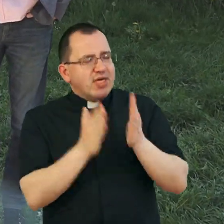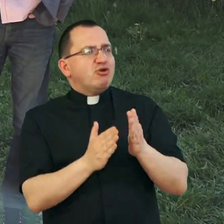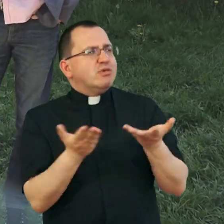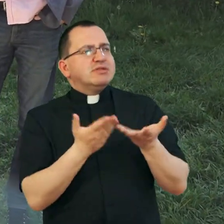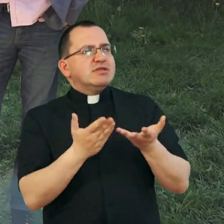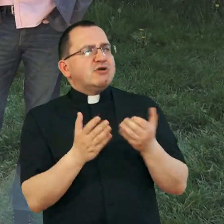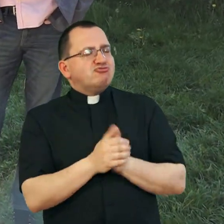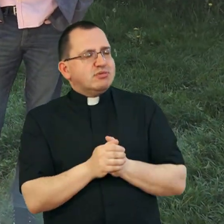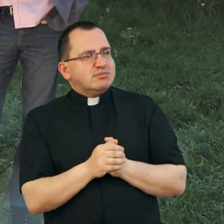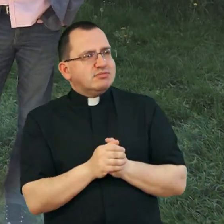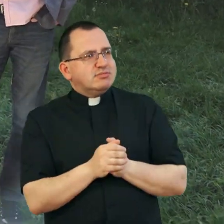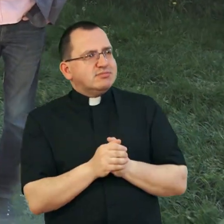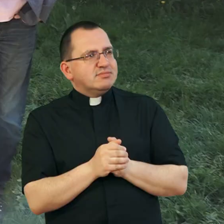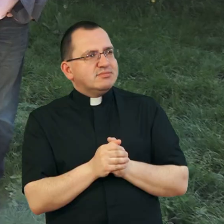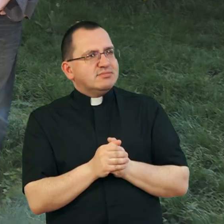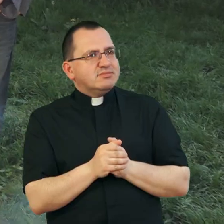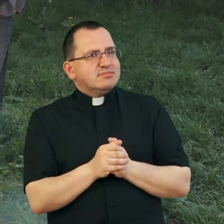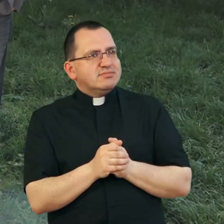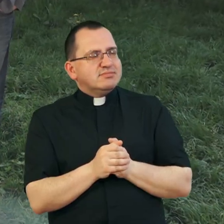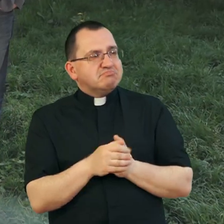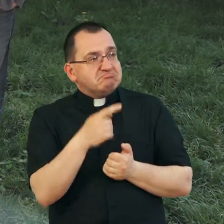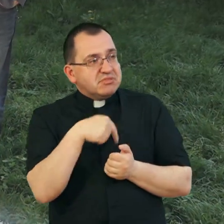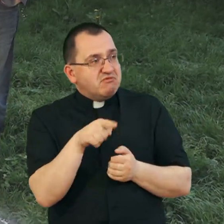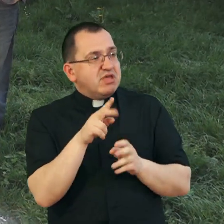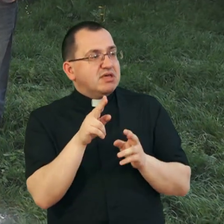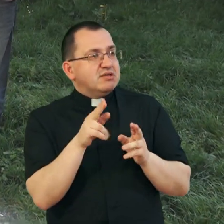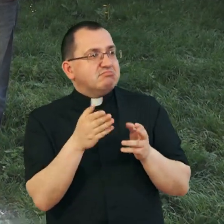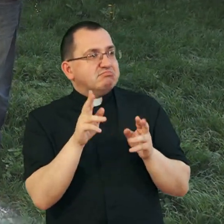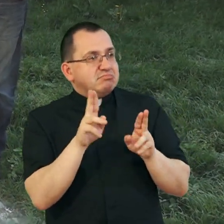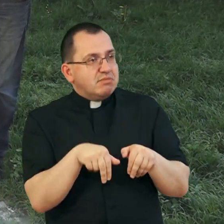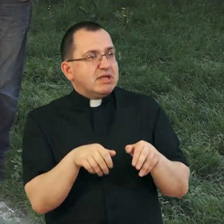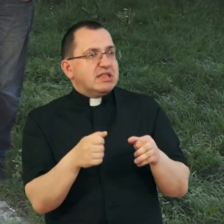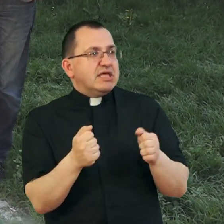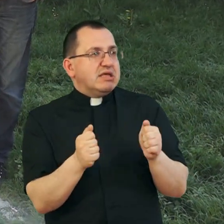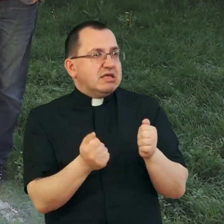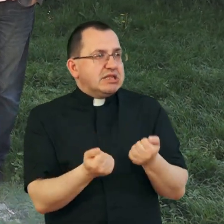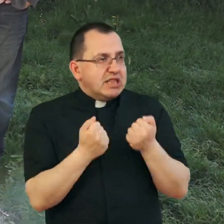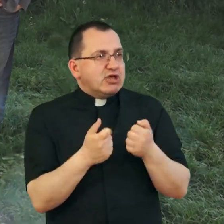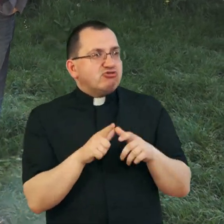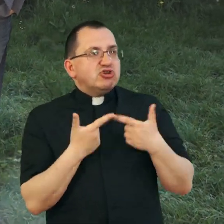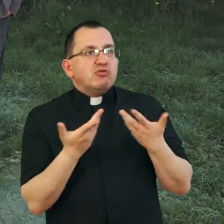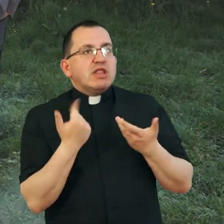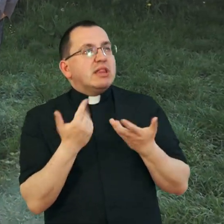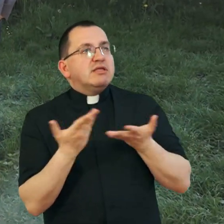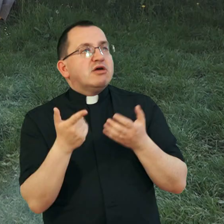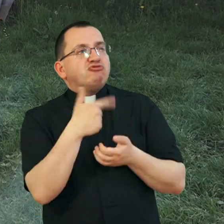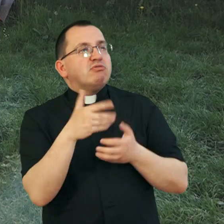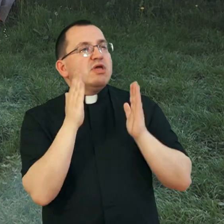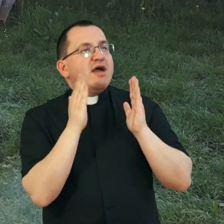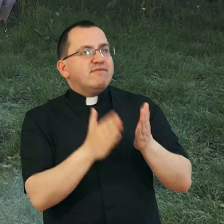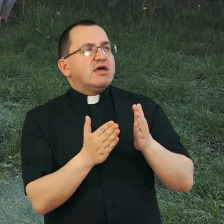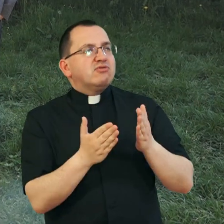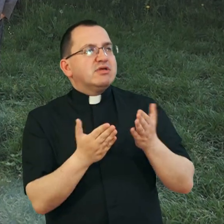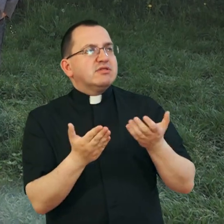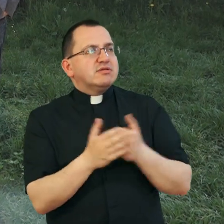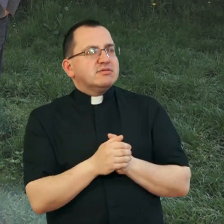crkve. Čak i onda kad je možda teško, evo i vi ste imali određenih i kušnji i previranja, ali